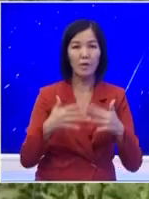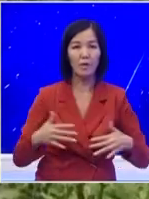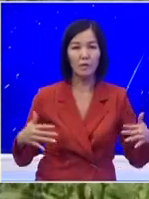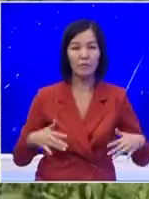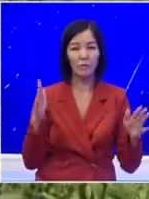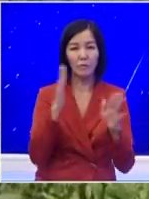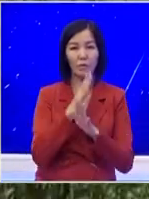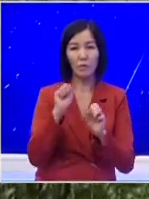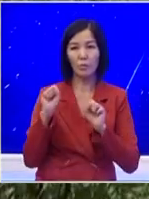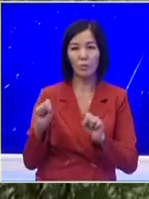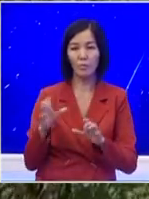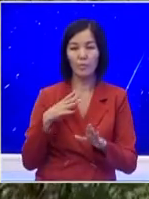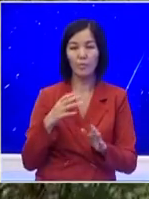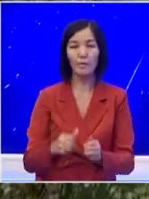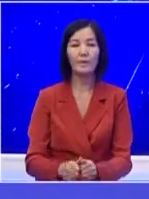игрунок в природу.